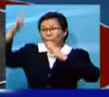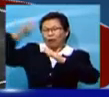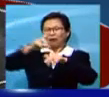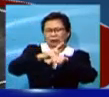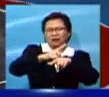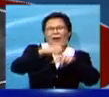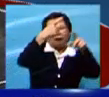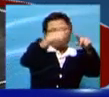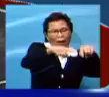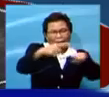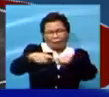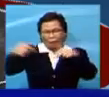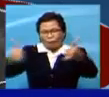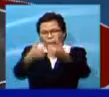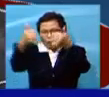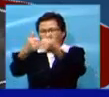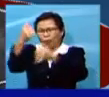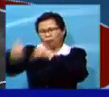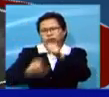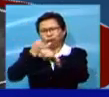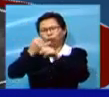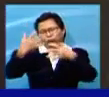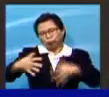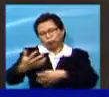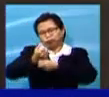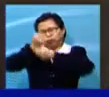pelbagai kejohanan antarabangsa.